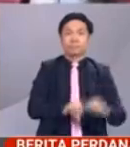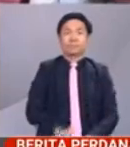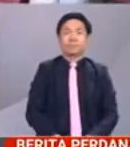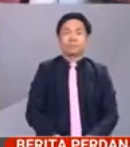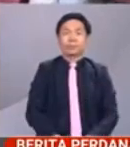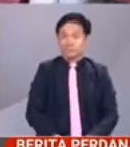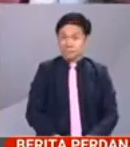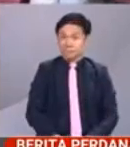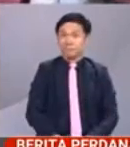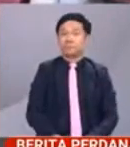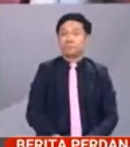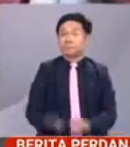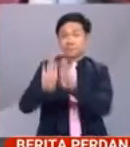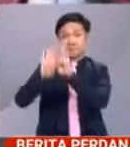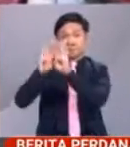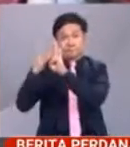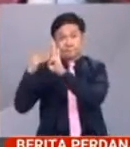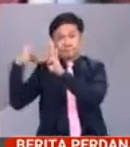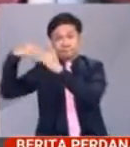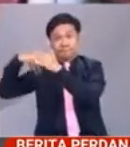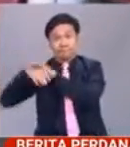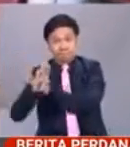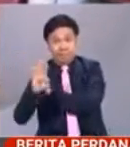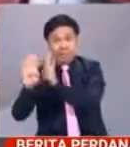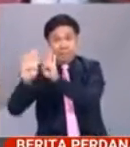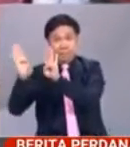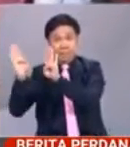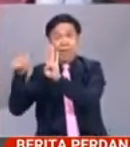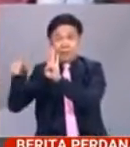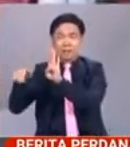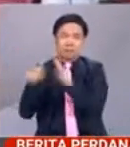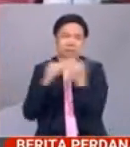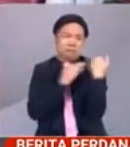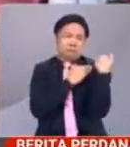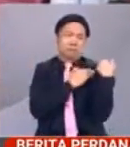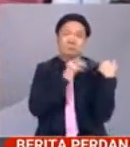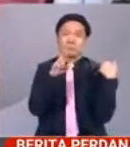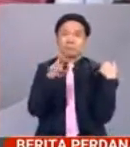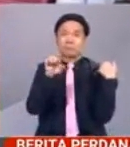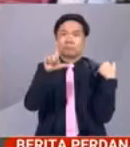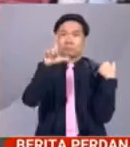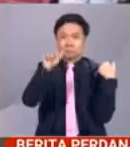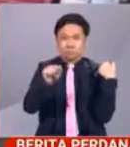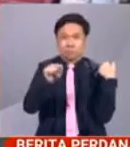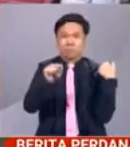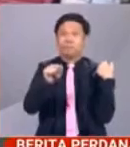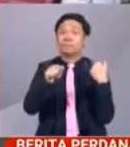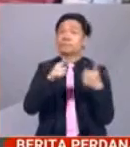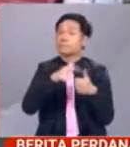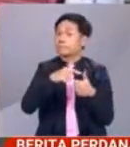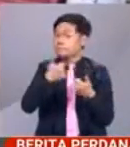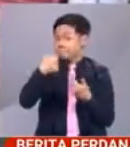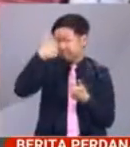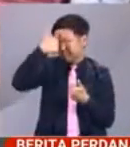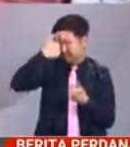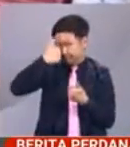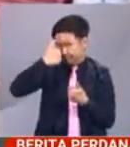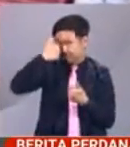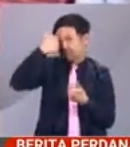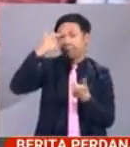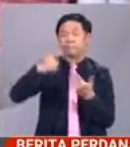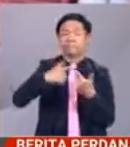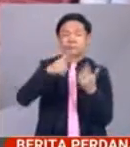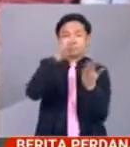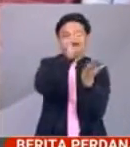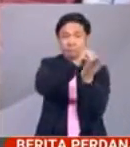masuk kita memang ada rela jaga. So, macam suhu badan, nama